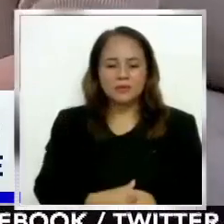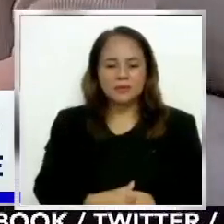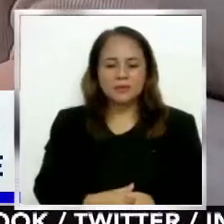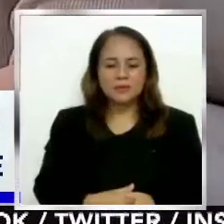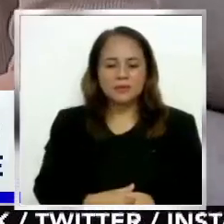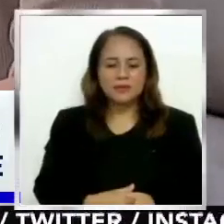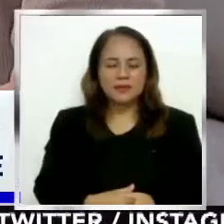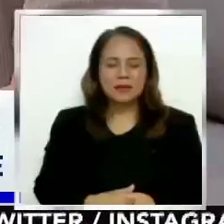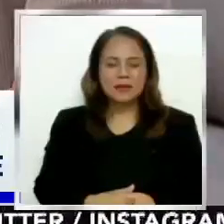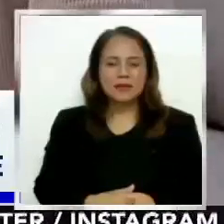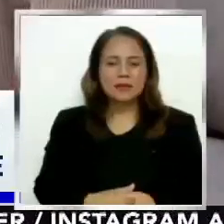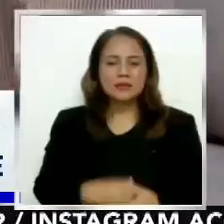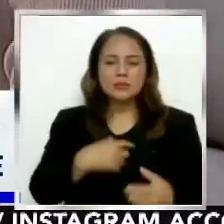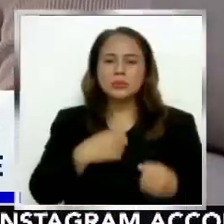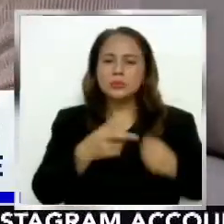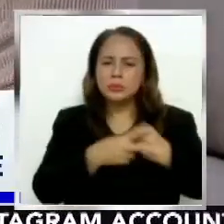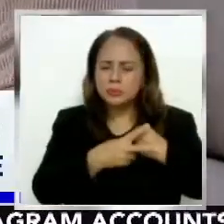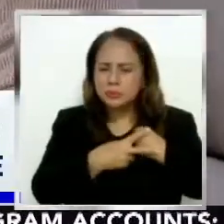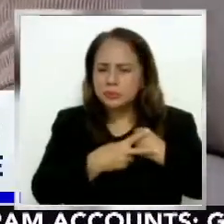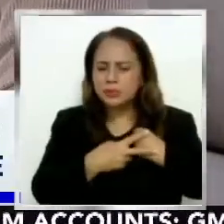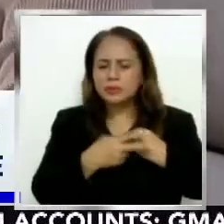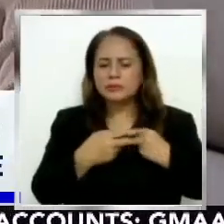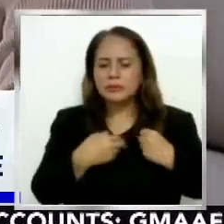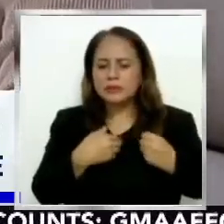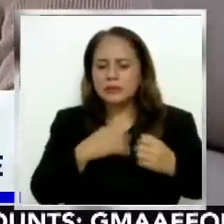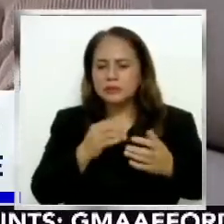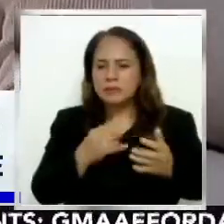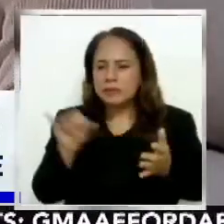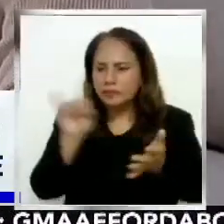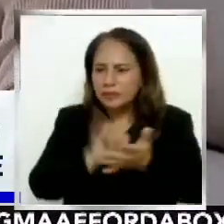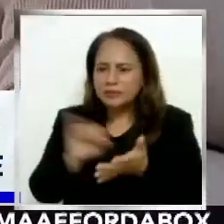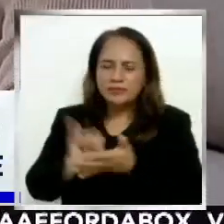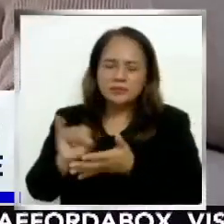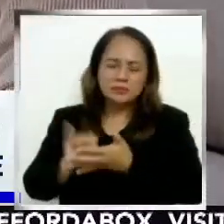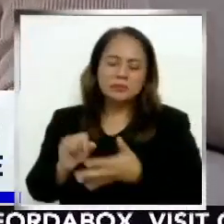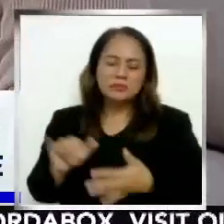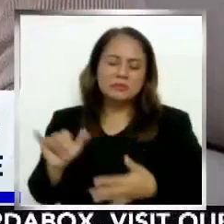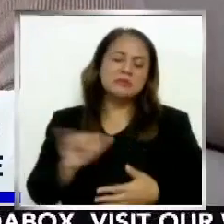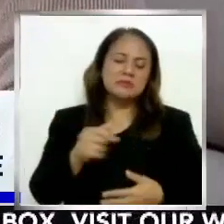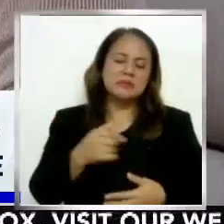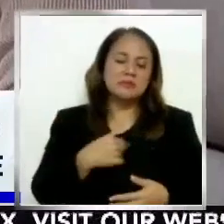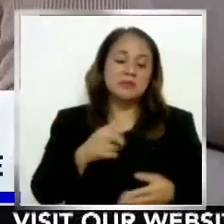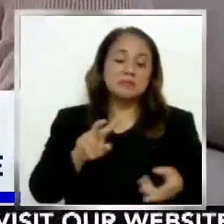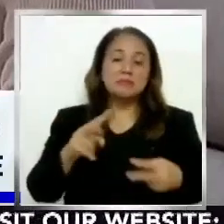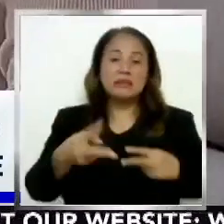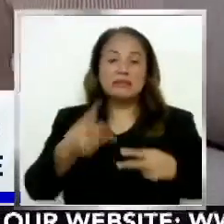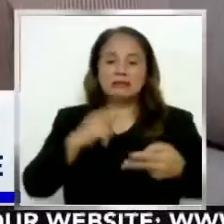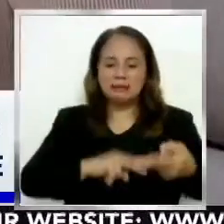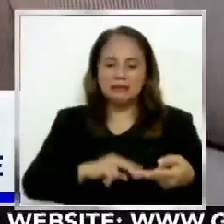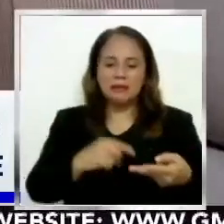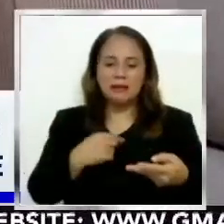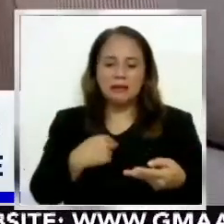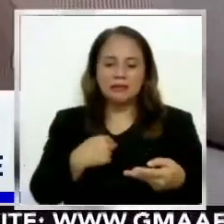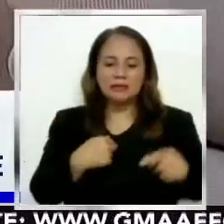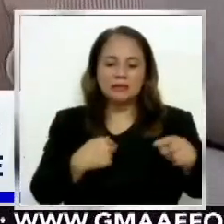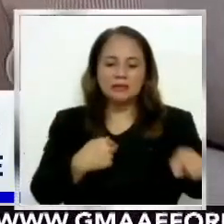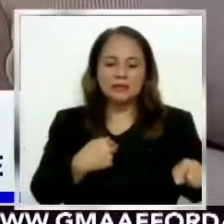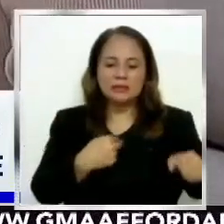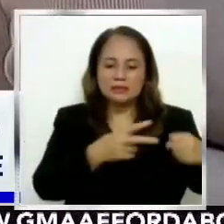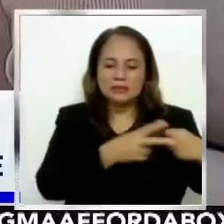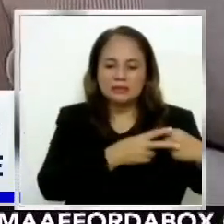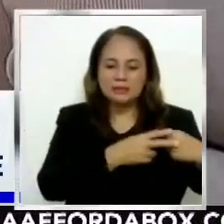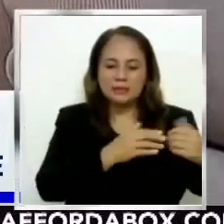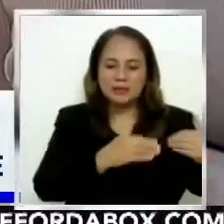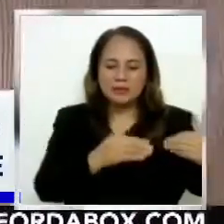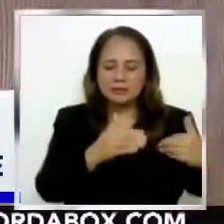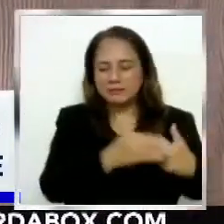maipon, mag-build ng mga investment, parang gano'n. So, baliktad naman ako sa kanya. Parang siya naman sinecure niya na maging okay ako bago